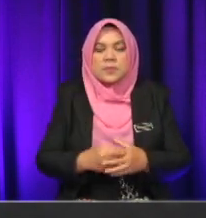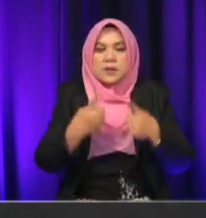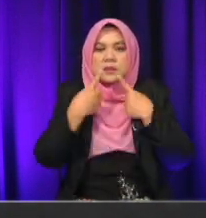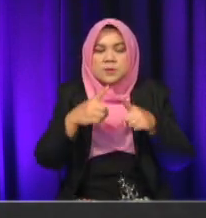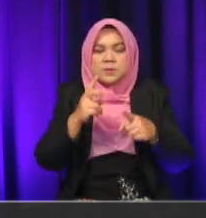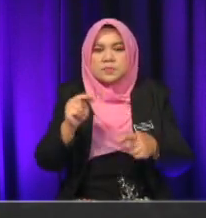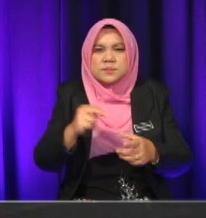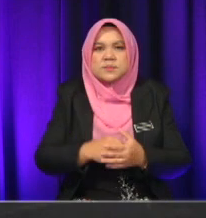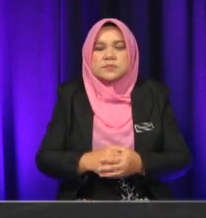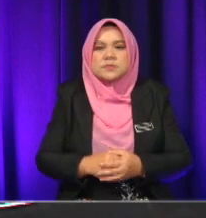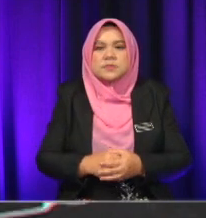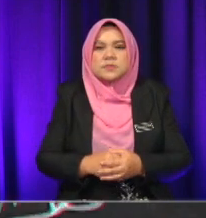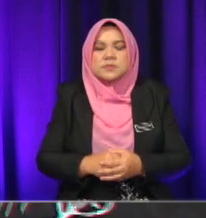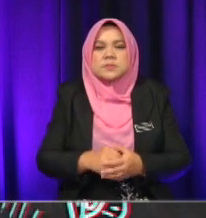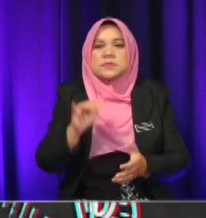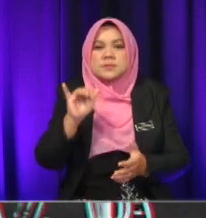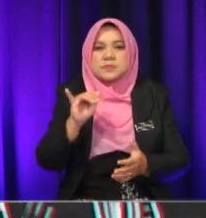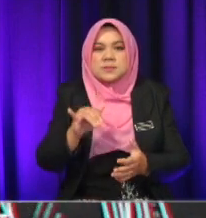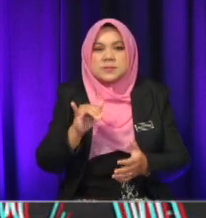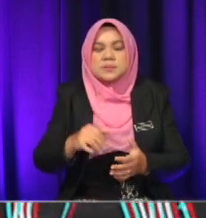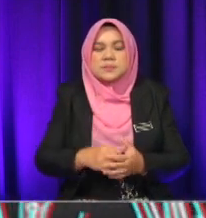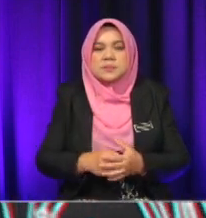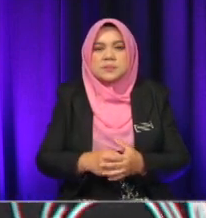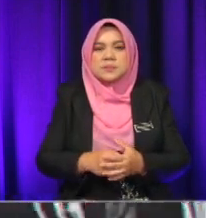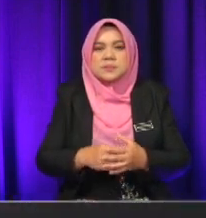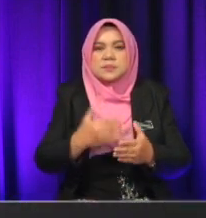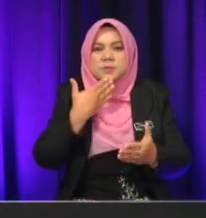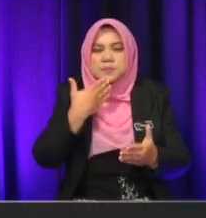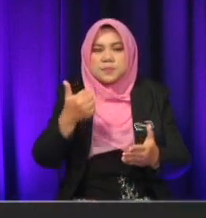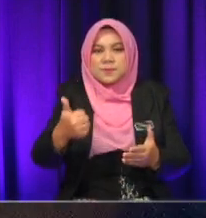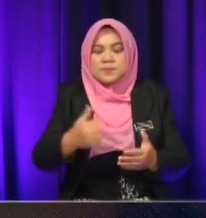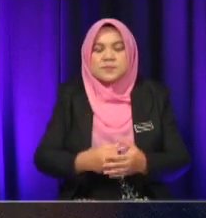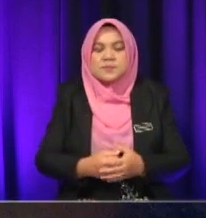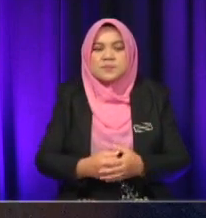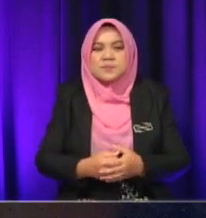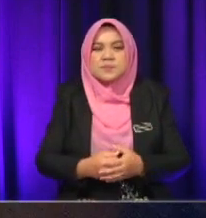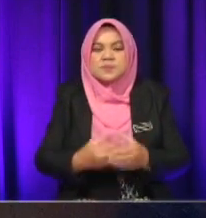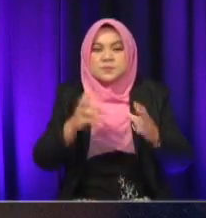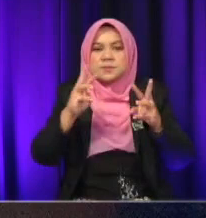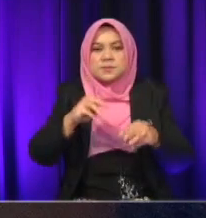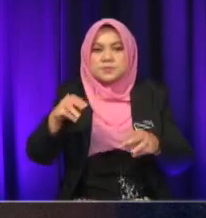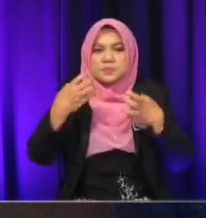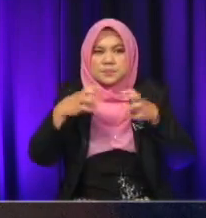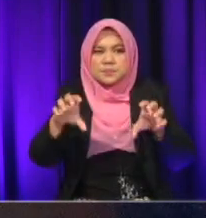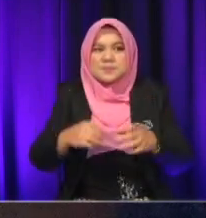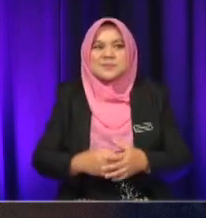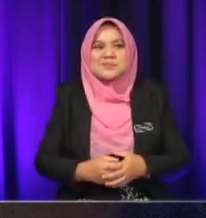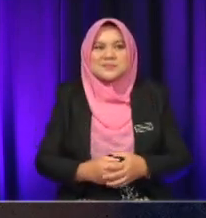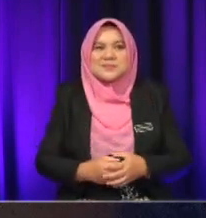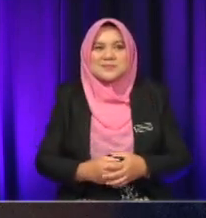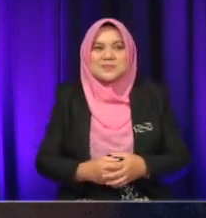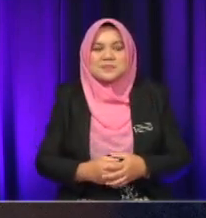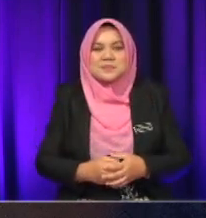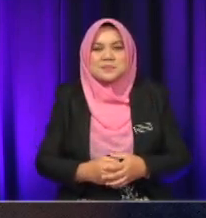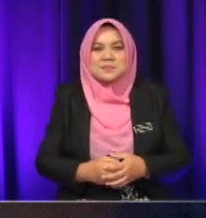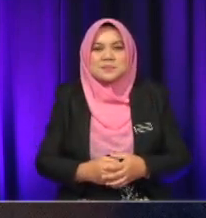jawapannya. Betul lagi sekali, Syafiqah. Betul. Baguslah Syafiqah ni, murid cemerlang lah. Terima kasih, cikgu. Okay. Ada lagi ke,